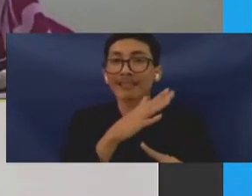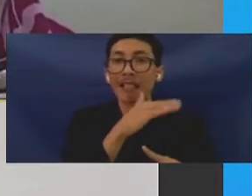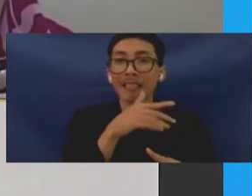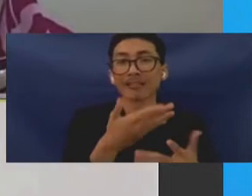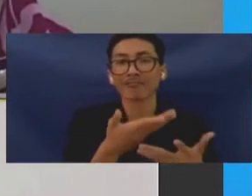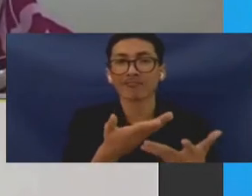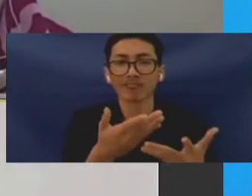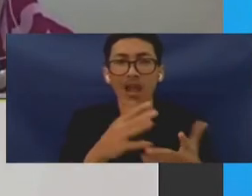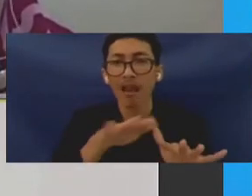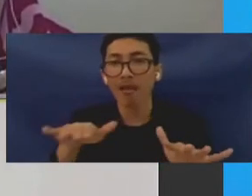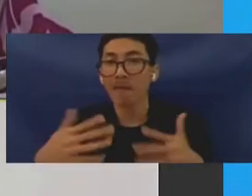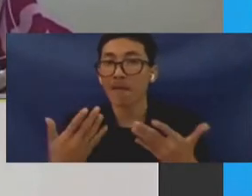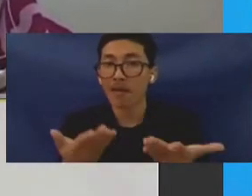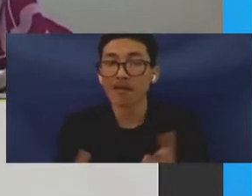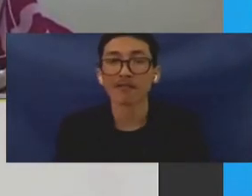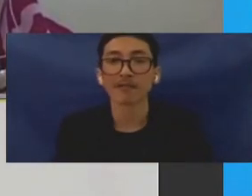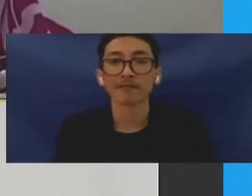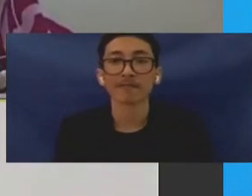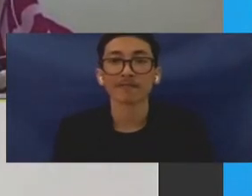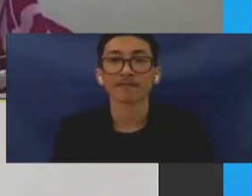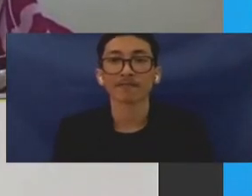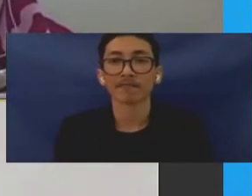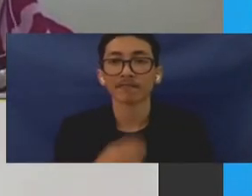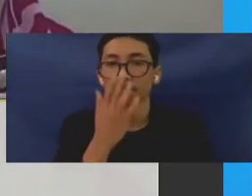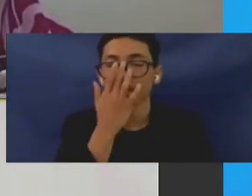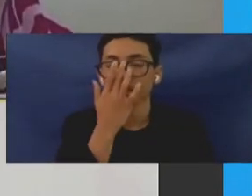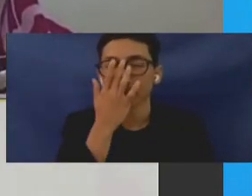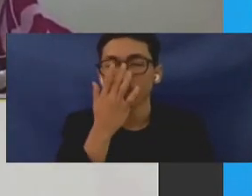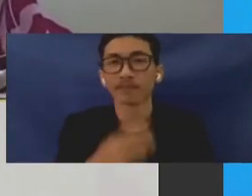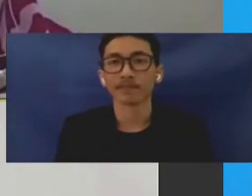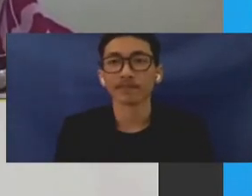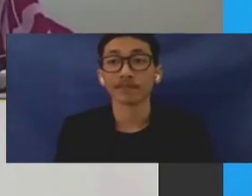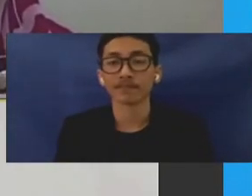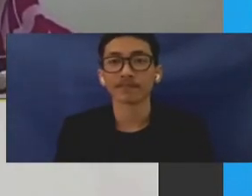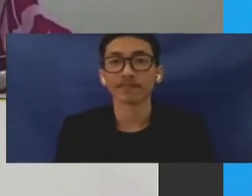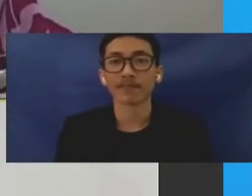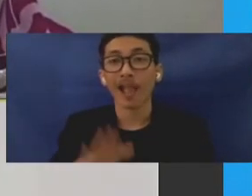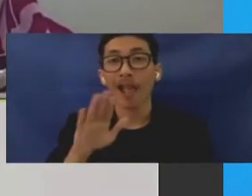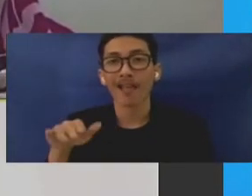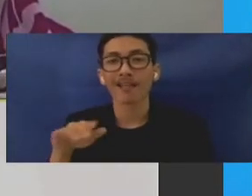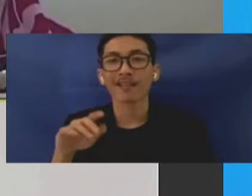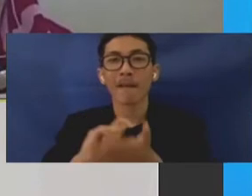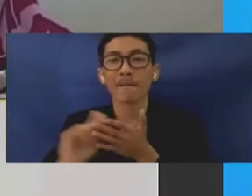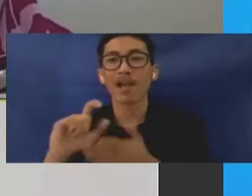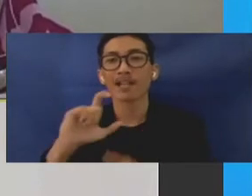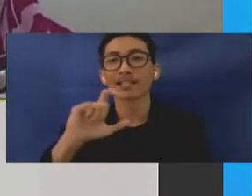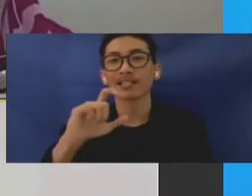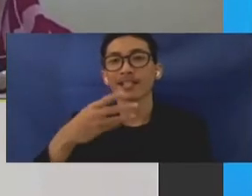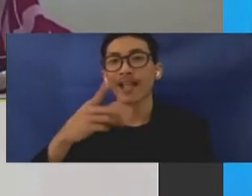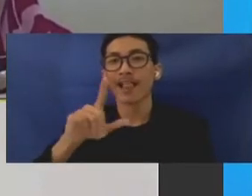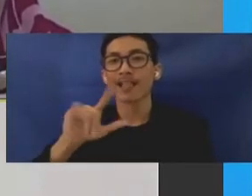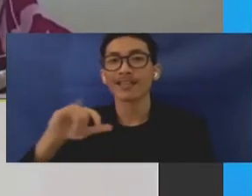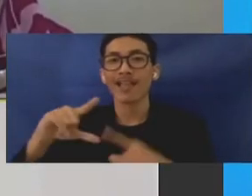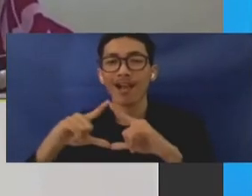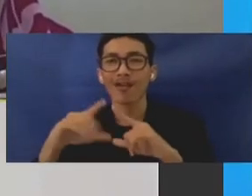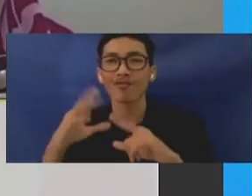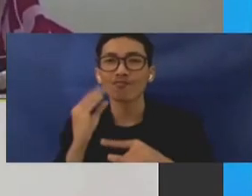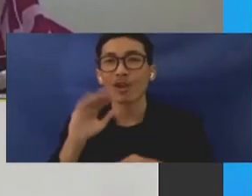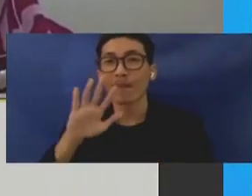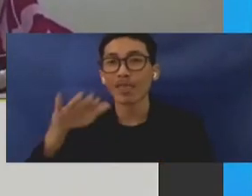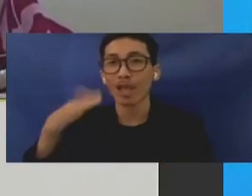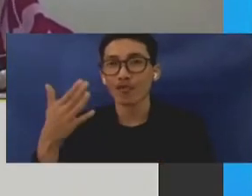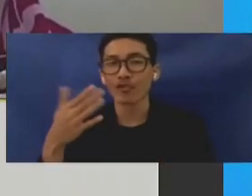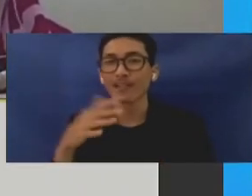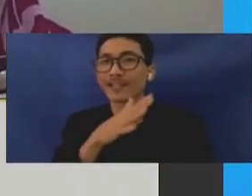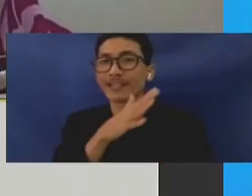Jadi anak saya namanya Celia, sekarang umurnya 5 tahun. Saat ini dia